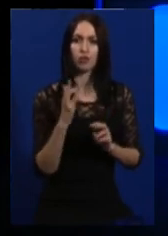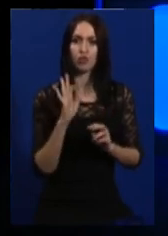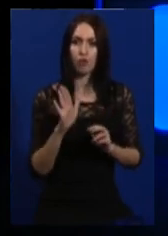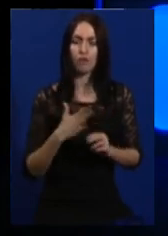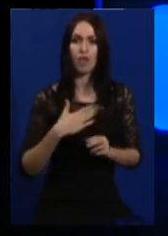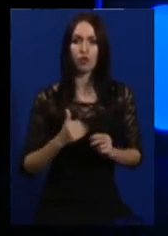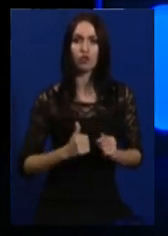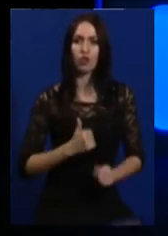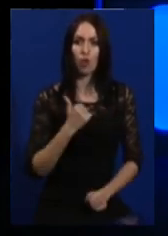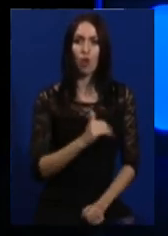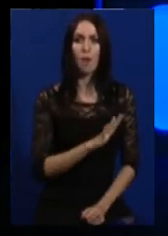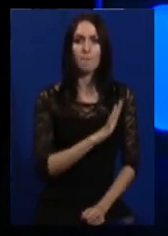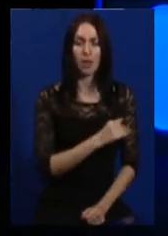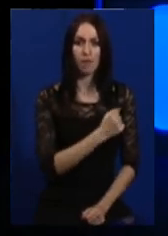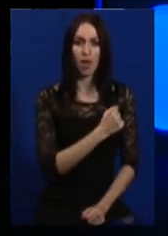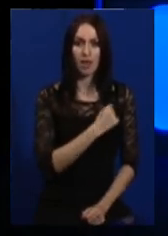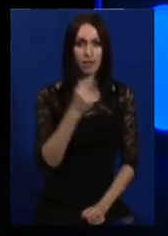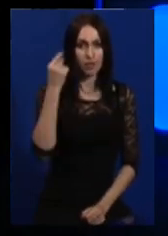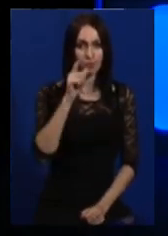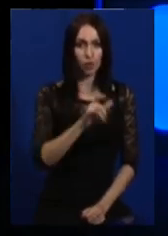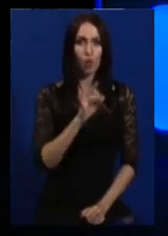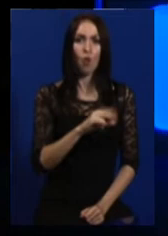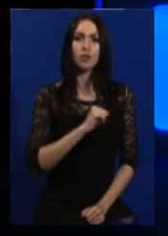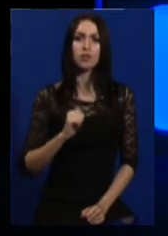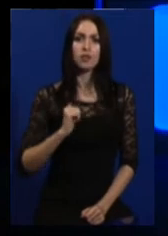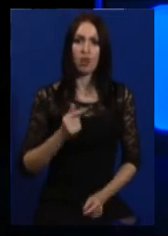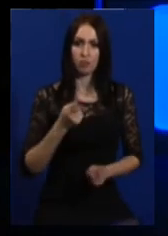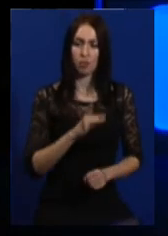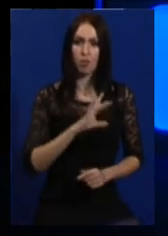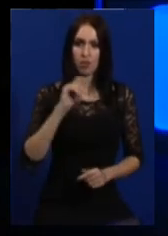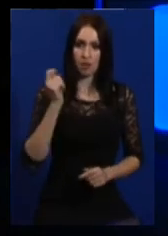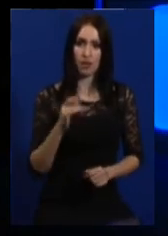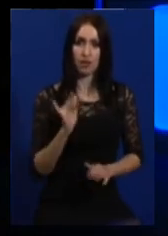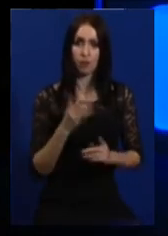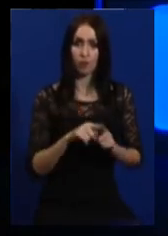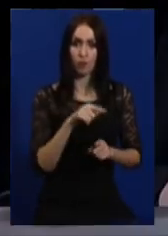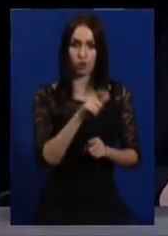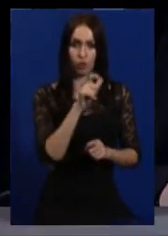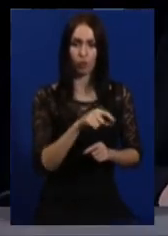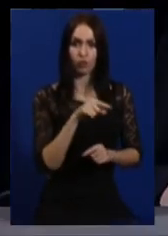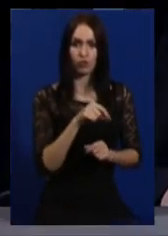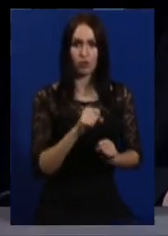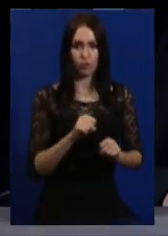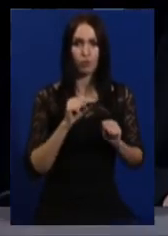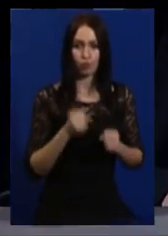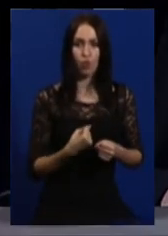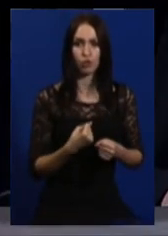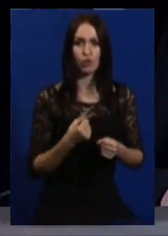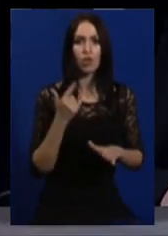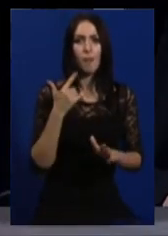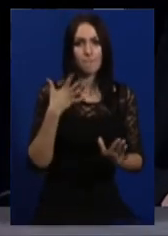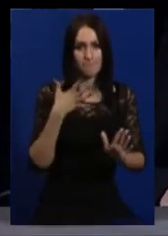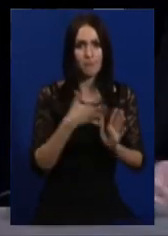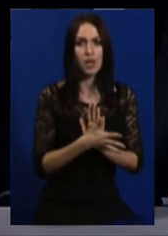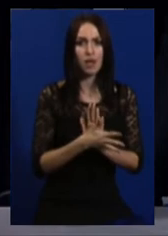был военный психолог который сам воевал до и только такой человек может наверное все-таки понять